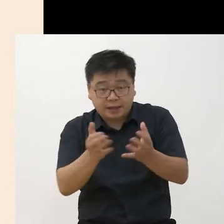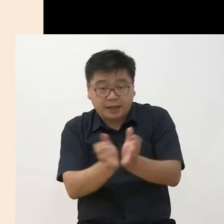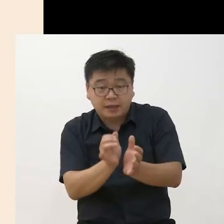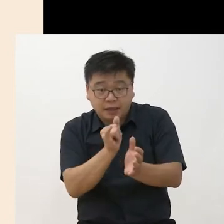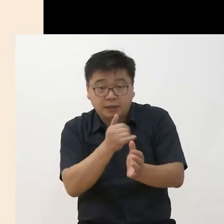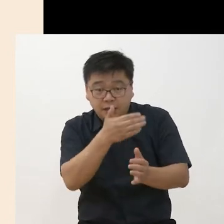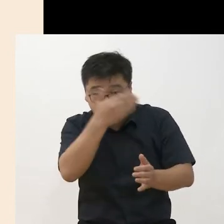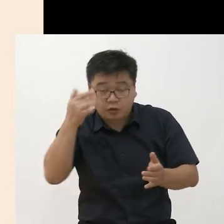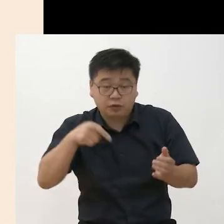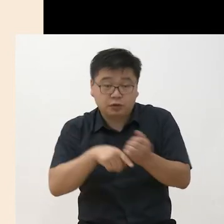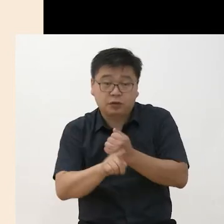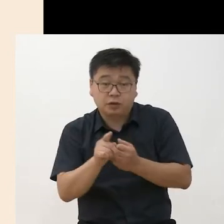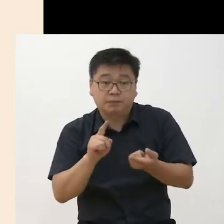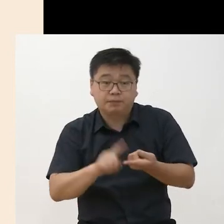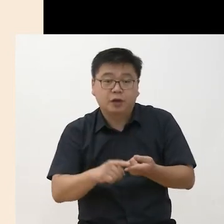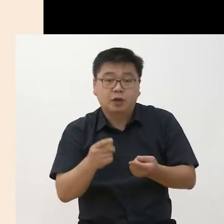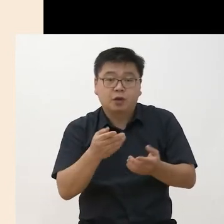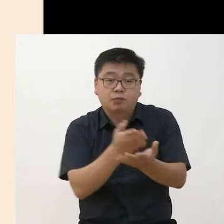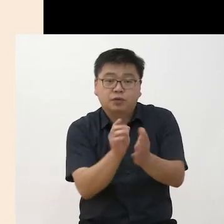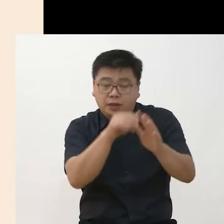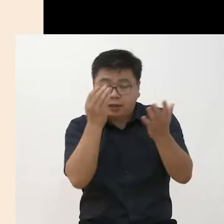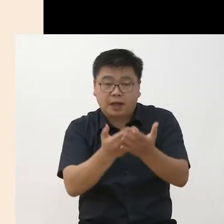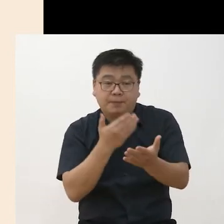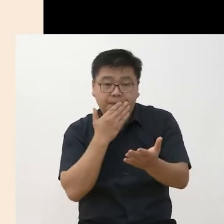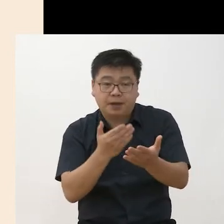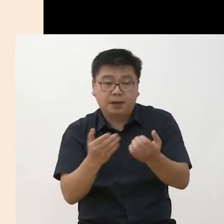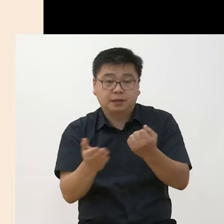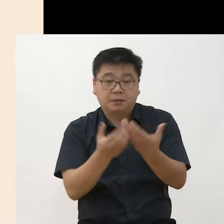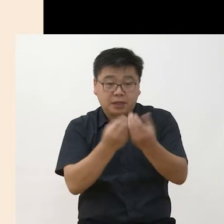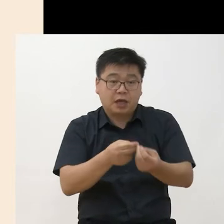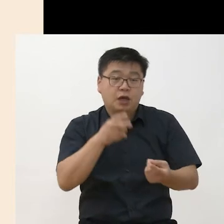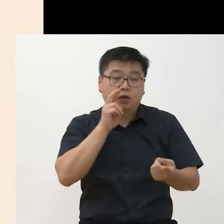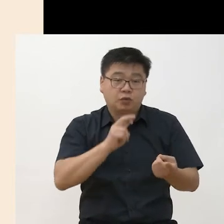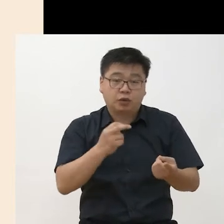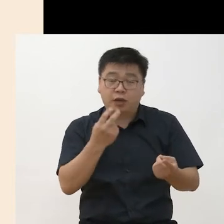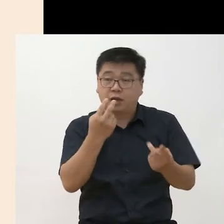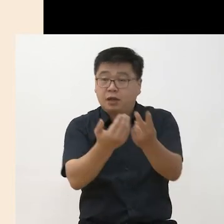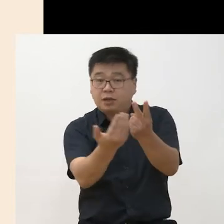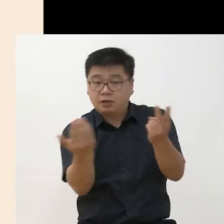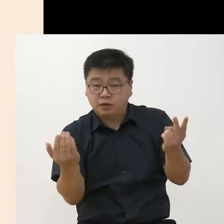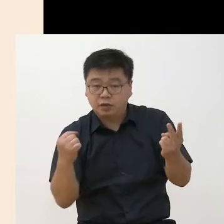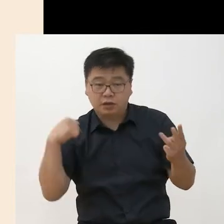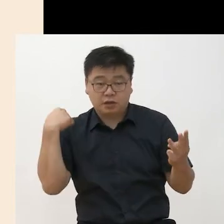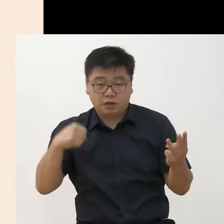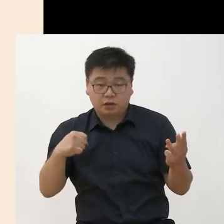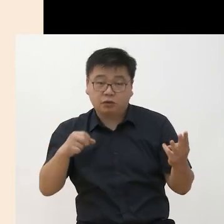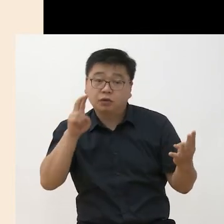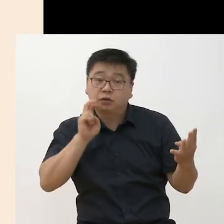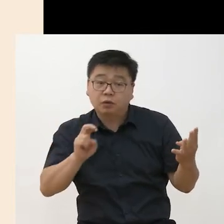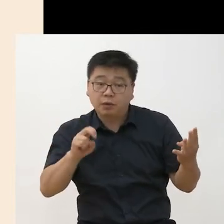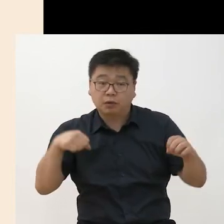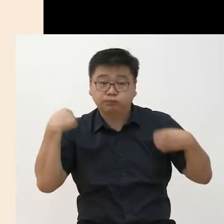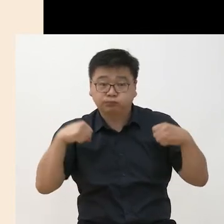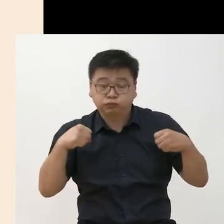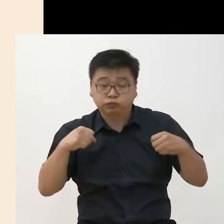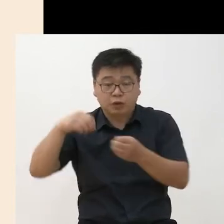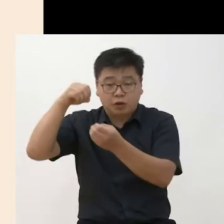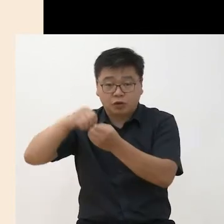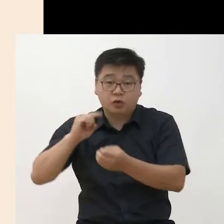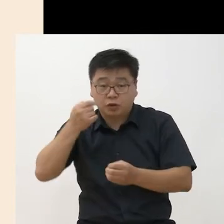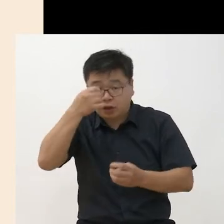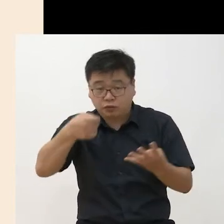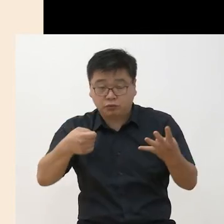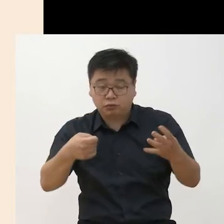분야는 모든 분야입니다. 즉 문학, 시각예술, 연극, 음악, 무용, 전통예술